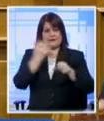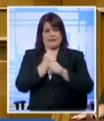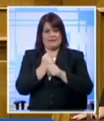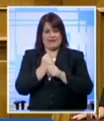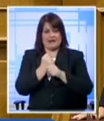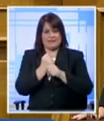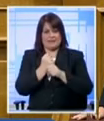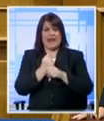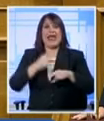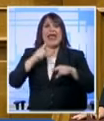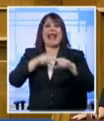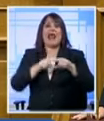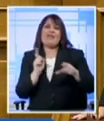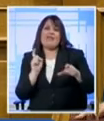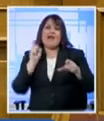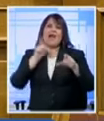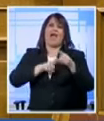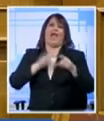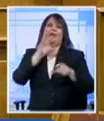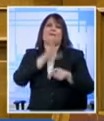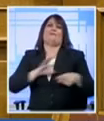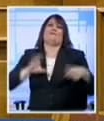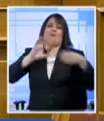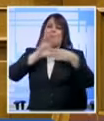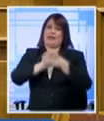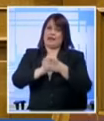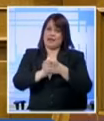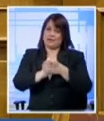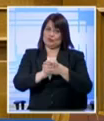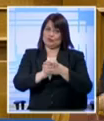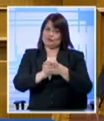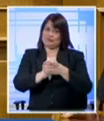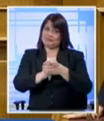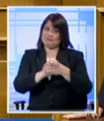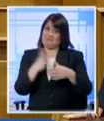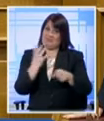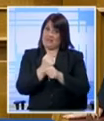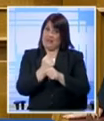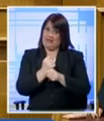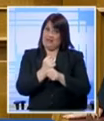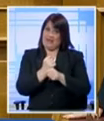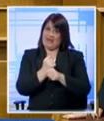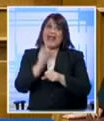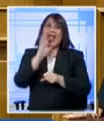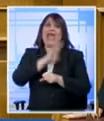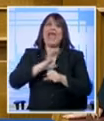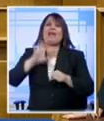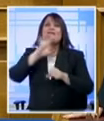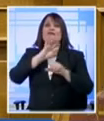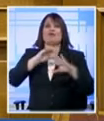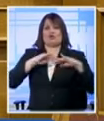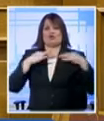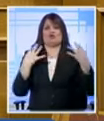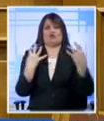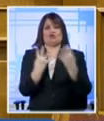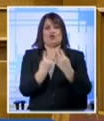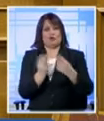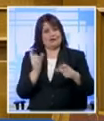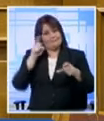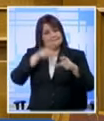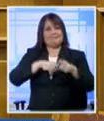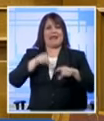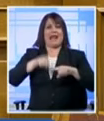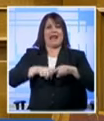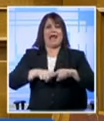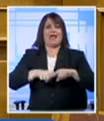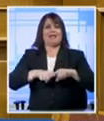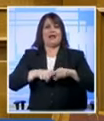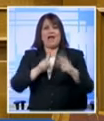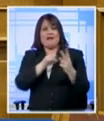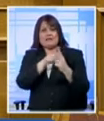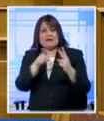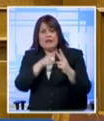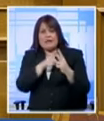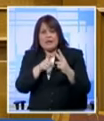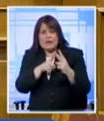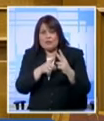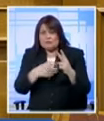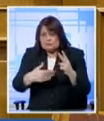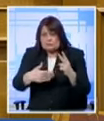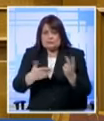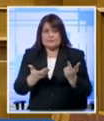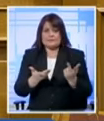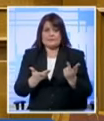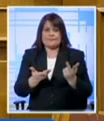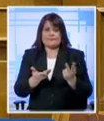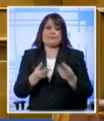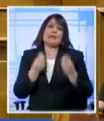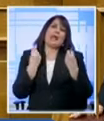της Ελλάδας στην Ευρωπαϊκή Ένωση και την ύπαρξη της Ελλάδος μέσα στην Ευρωζώνη. Διότι αλίμονο, εάν αυτά για τα